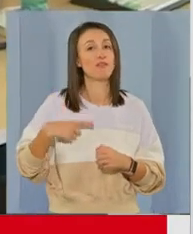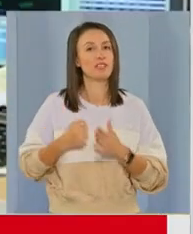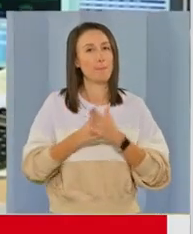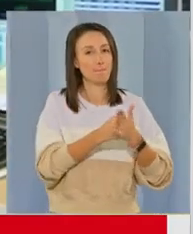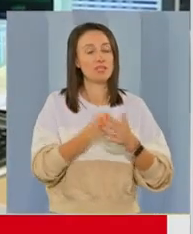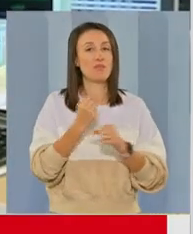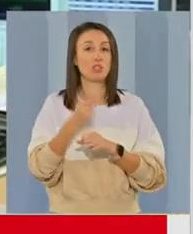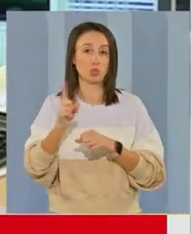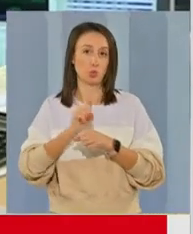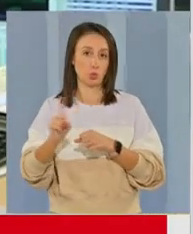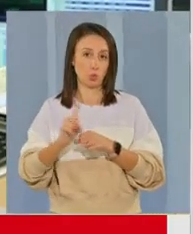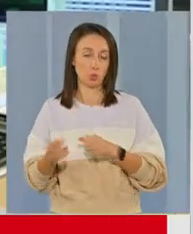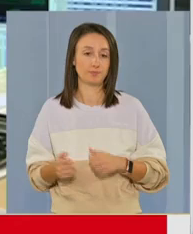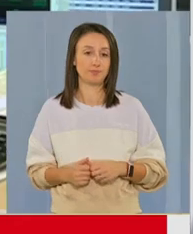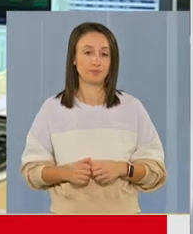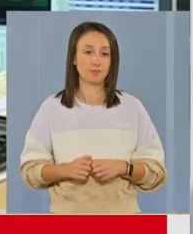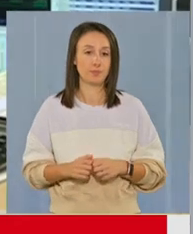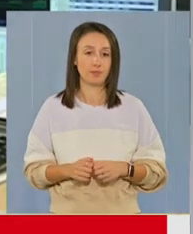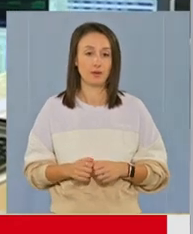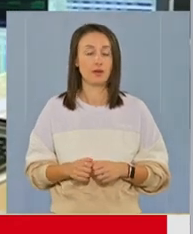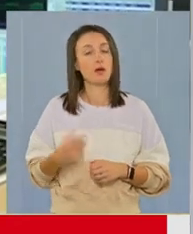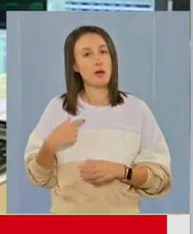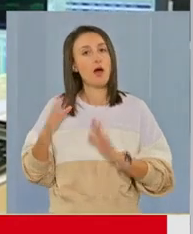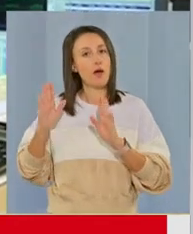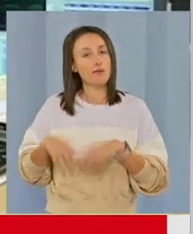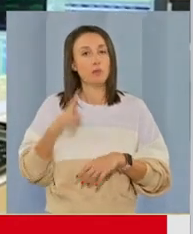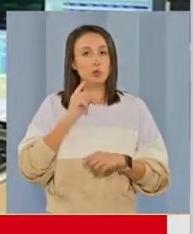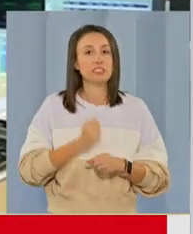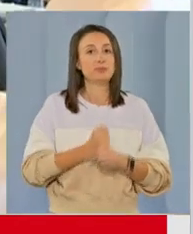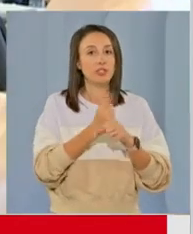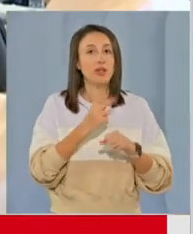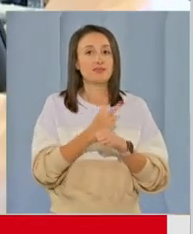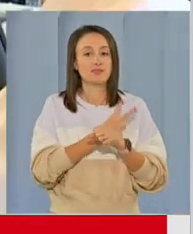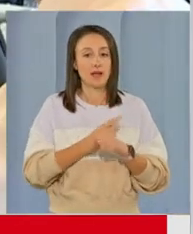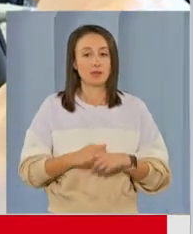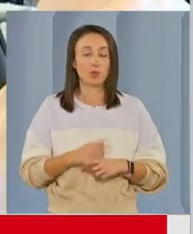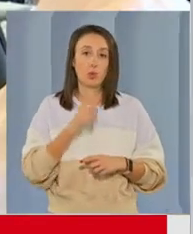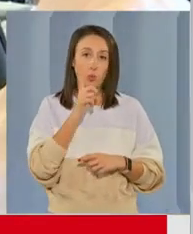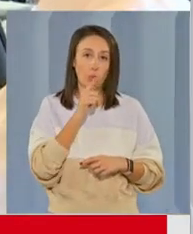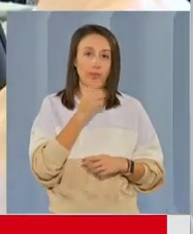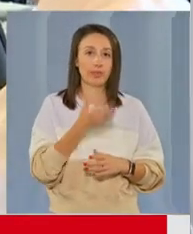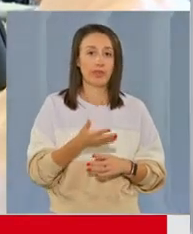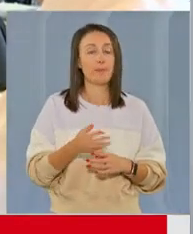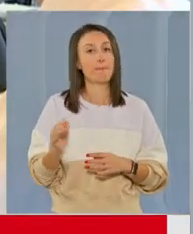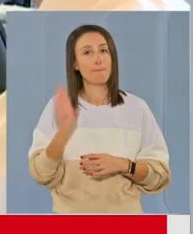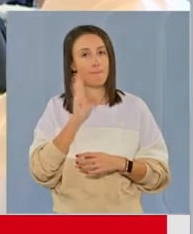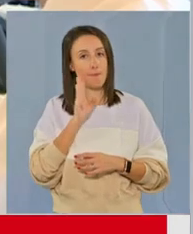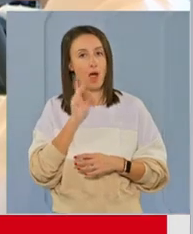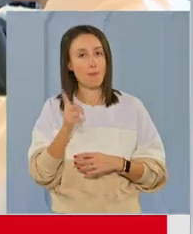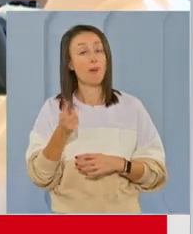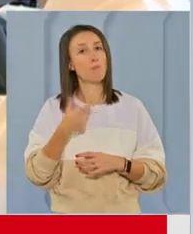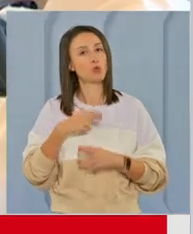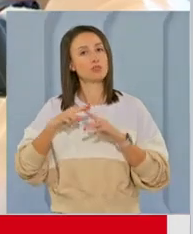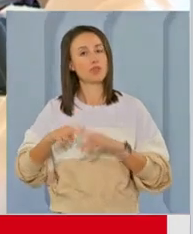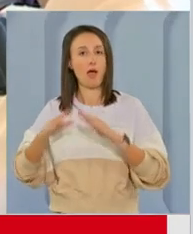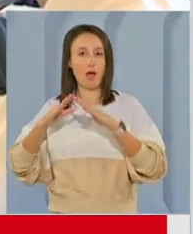să facă lucrul ăsta. Oricum, avem, să spun așa, un sprijin din partea statului în care mămicile pot să